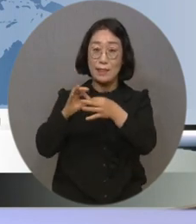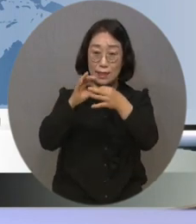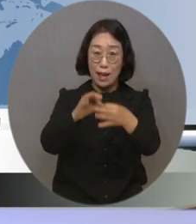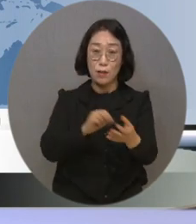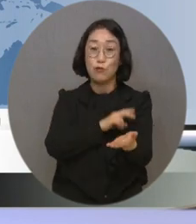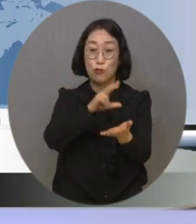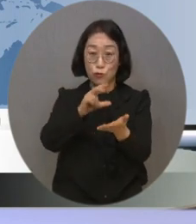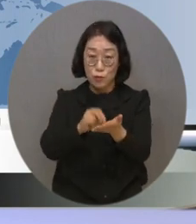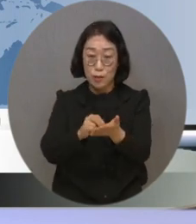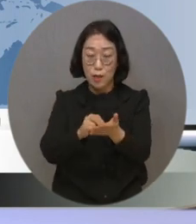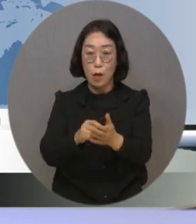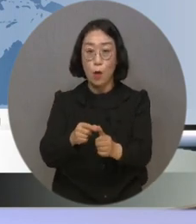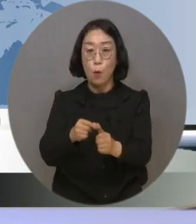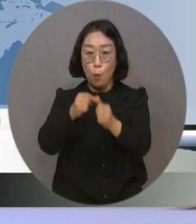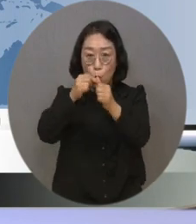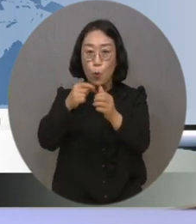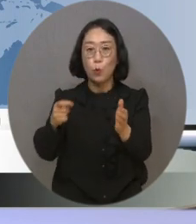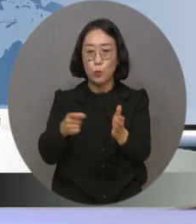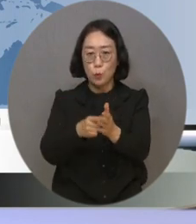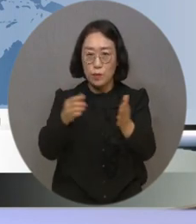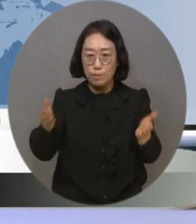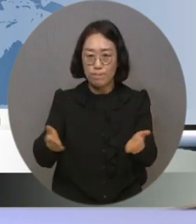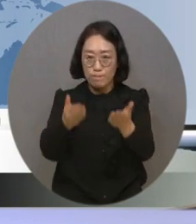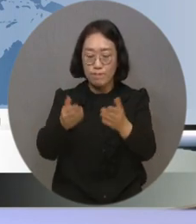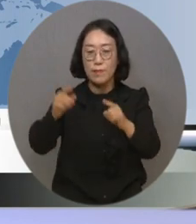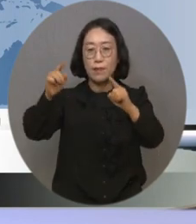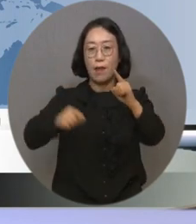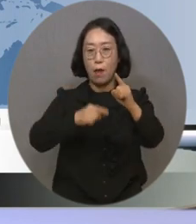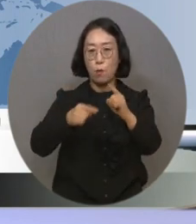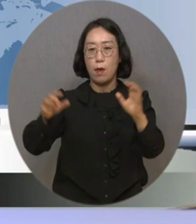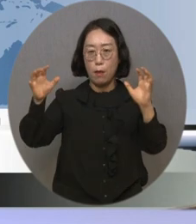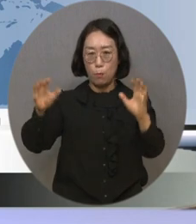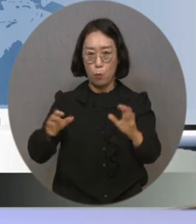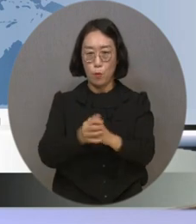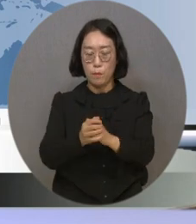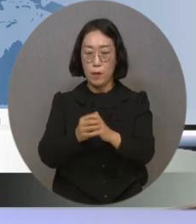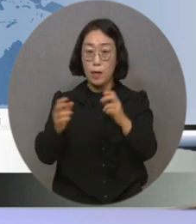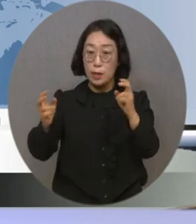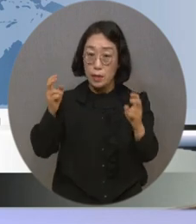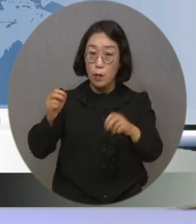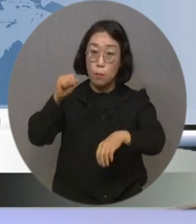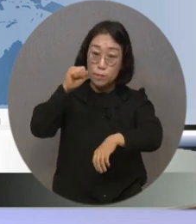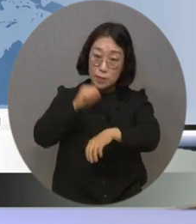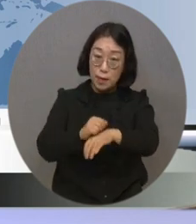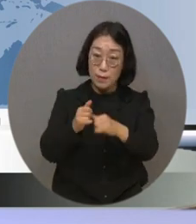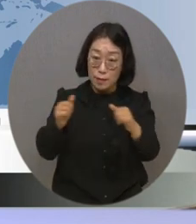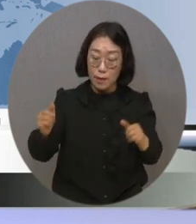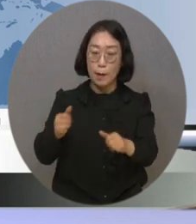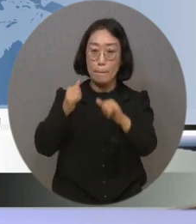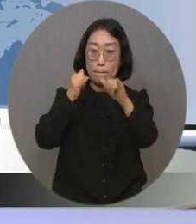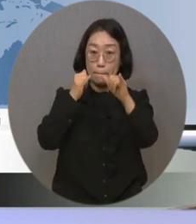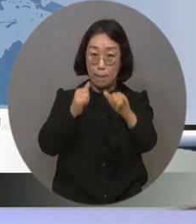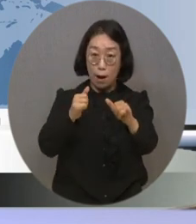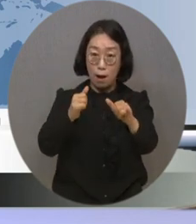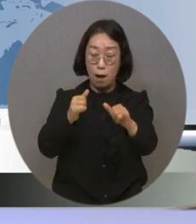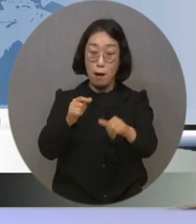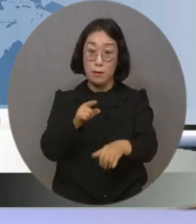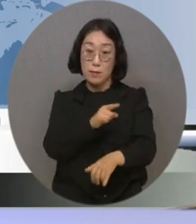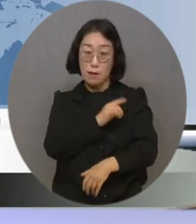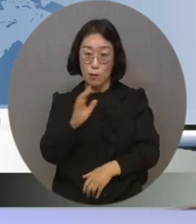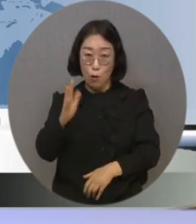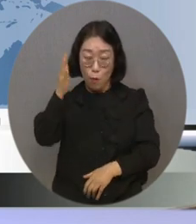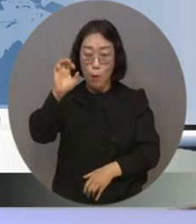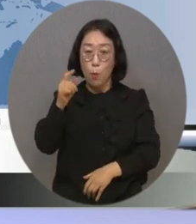장애인 고용 촉진 대회가 열렸습니다. 장애인 고용에 기여한 사업주에게 전달되는 영예의 철탑 산업 훈장은